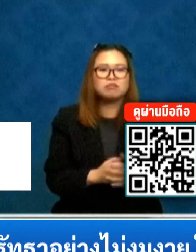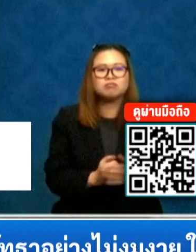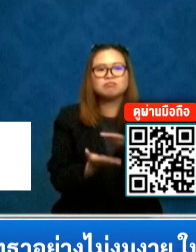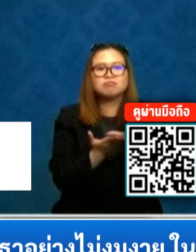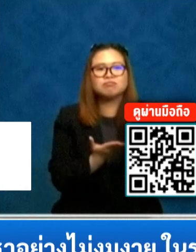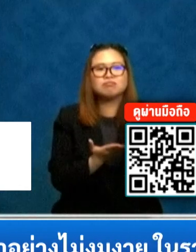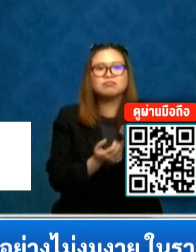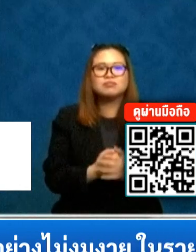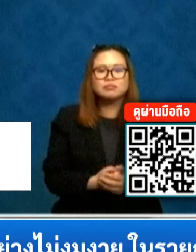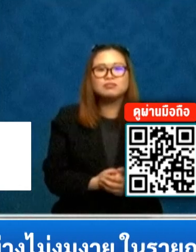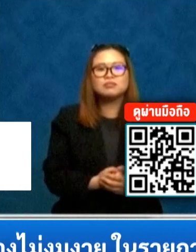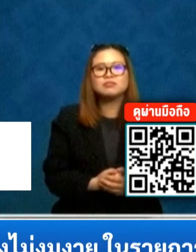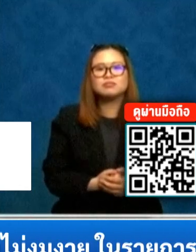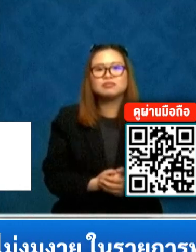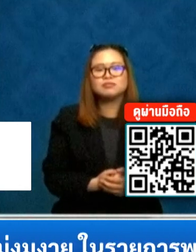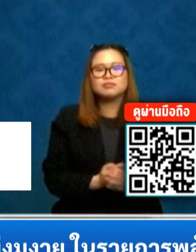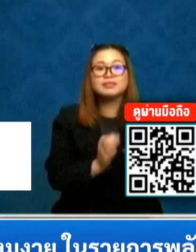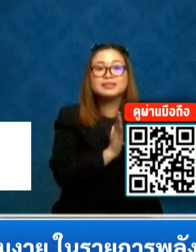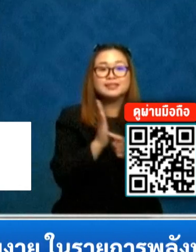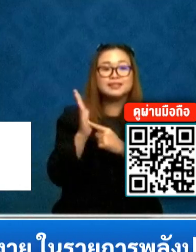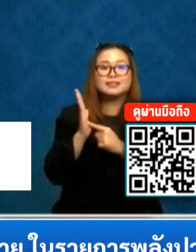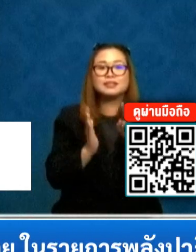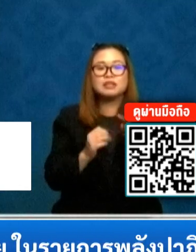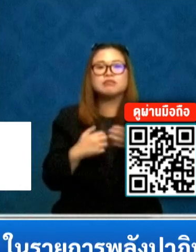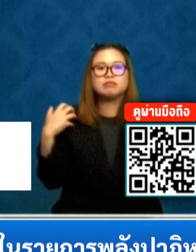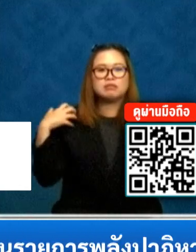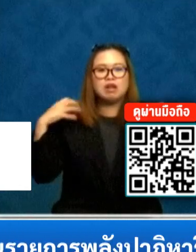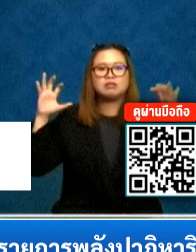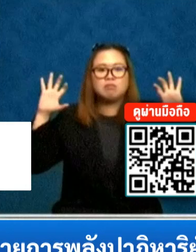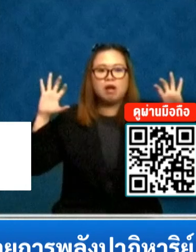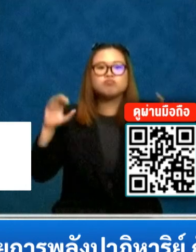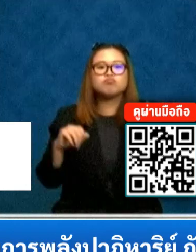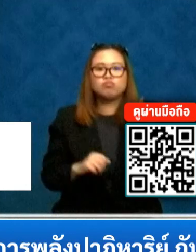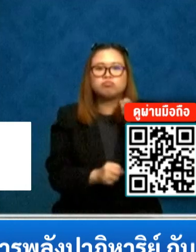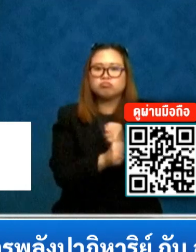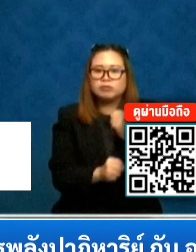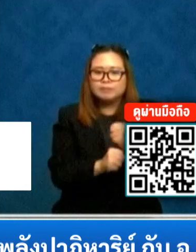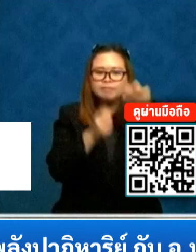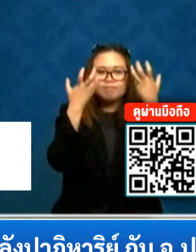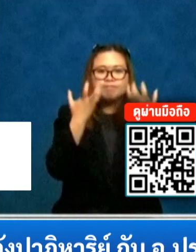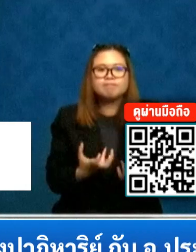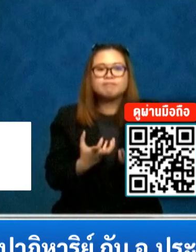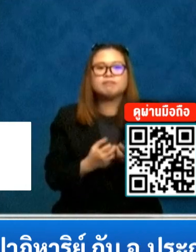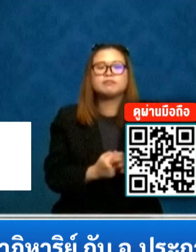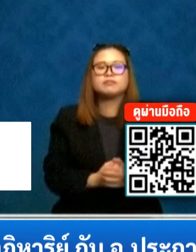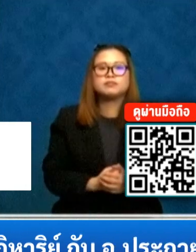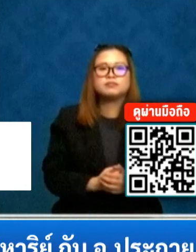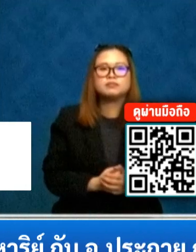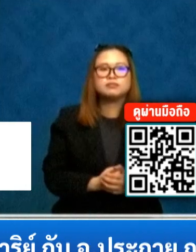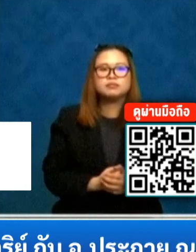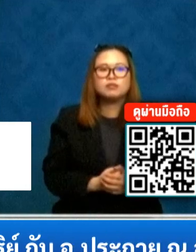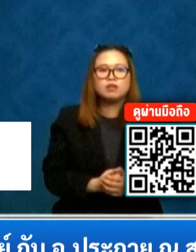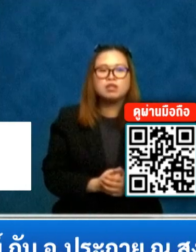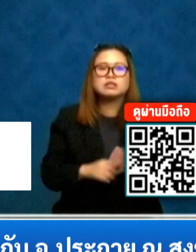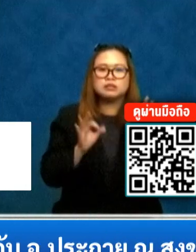เขาเสนอว่ารัฐบาลต้องทำงานหนัก work hard to survive คือยังไงก็ตามต้องให้